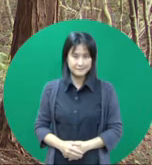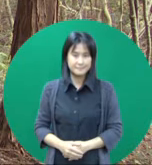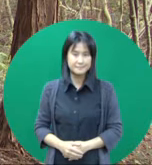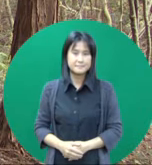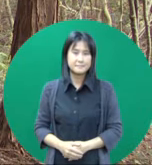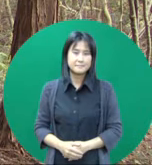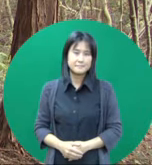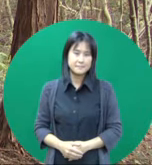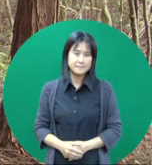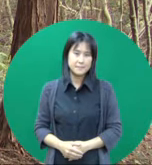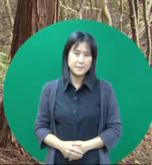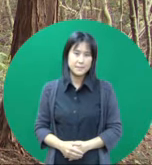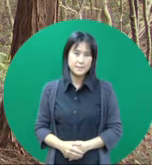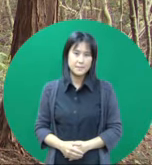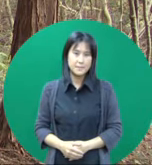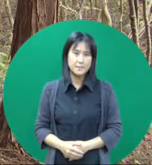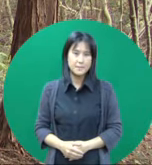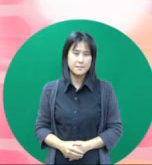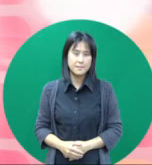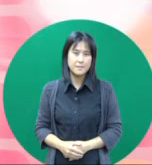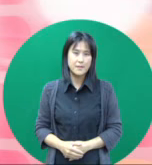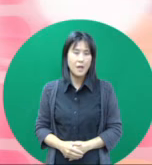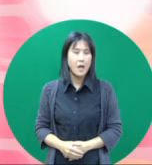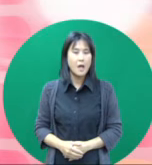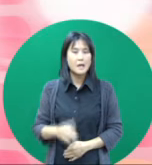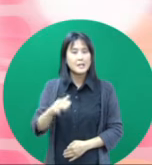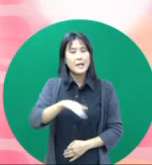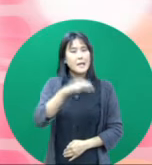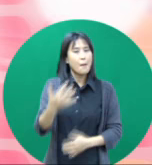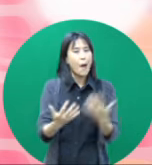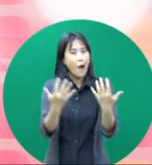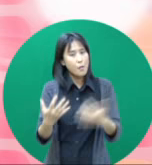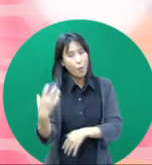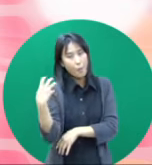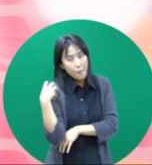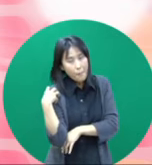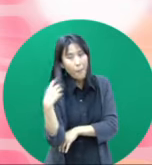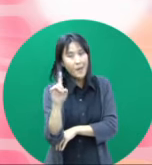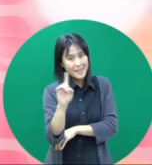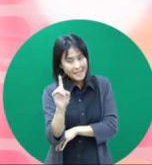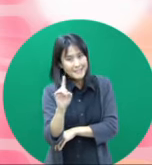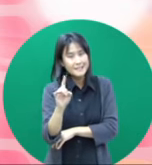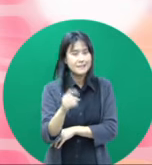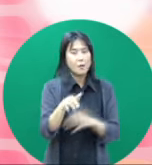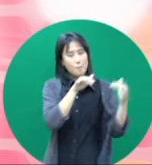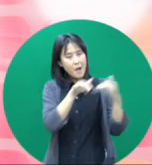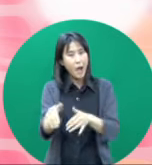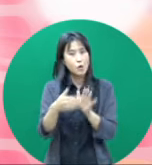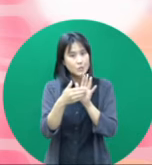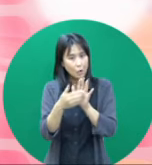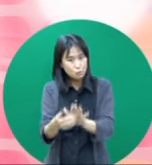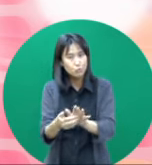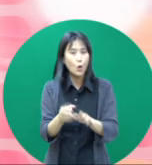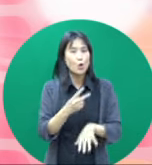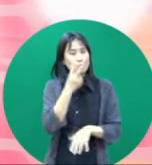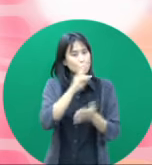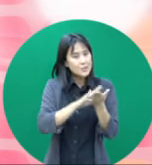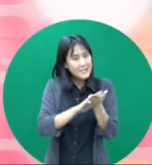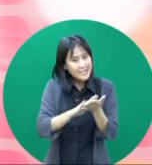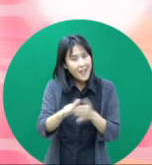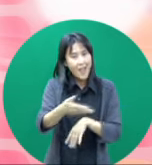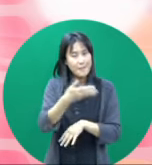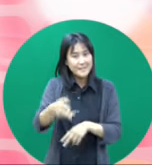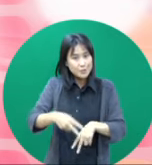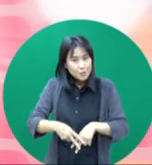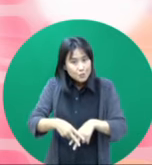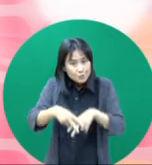くり県民税が活用されています。森林には災害を防ぐほかに空気をきれいにする、